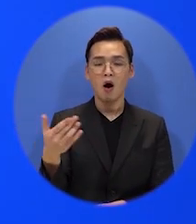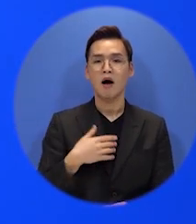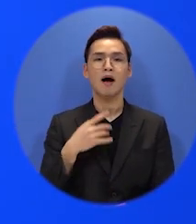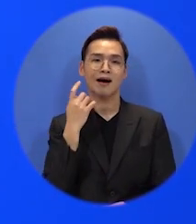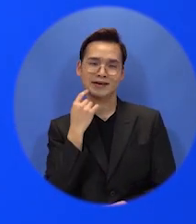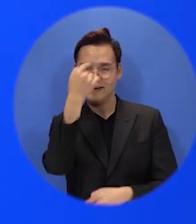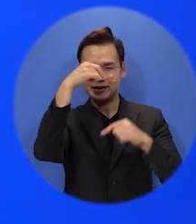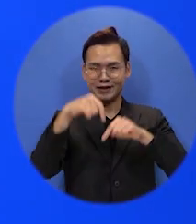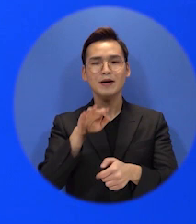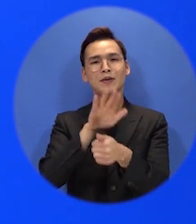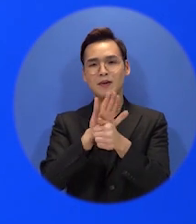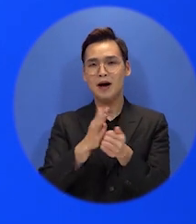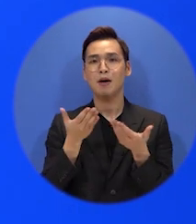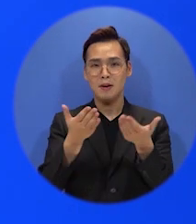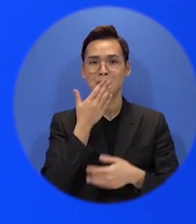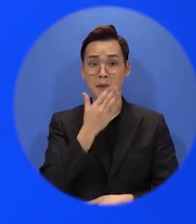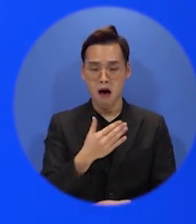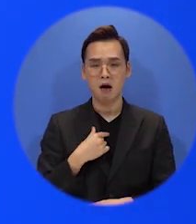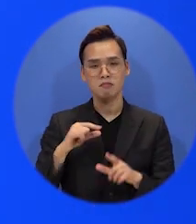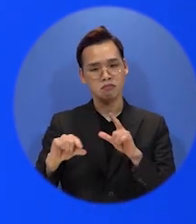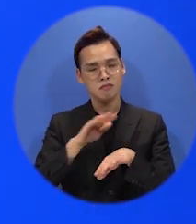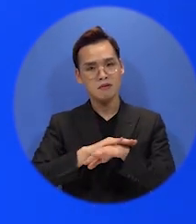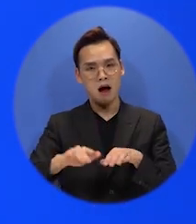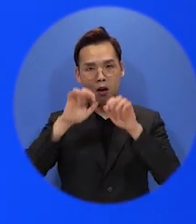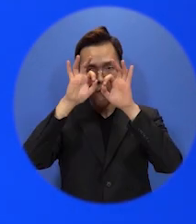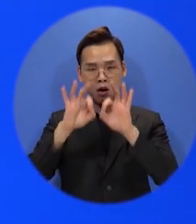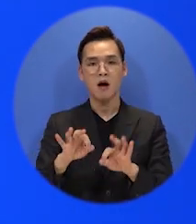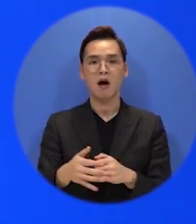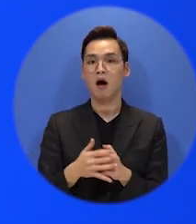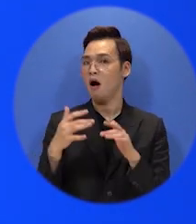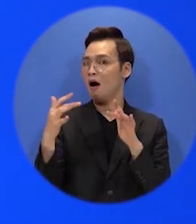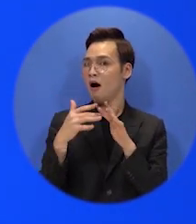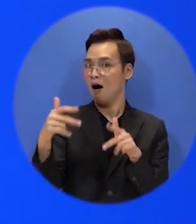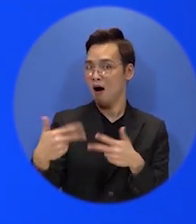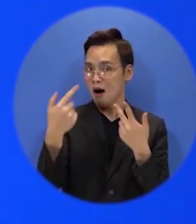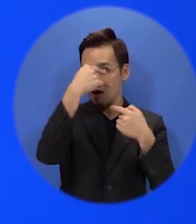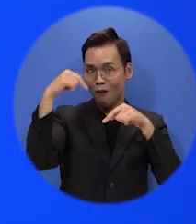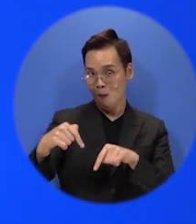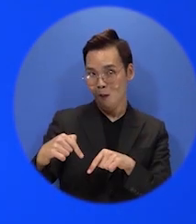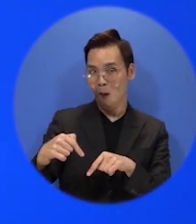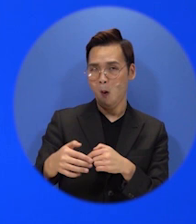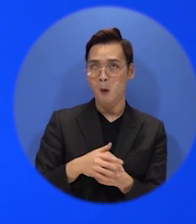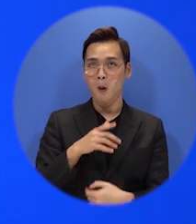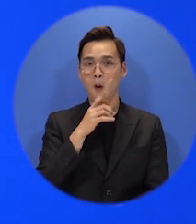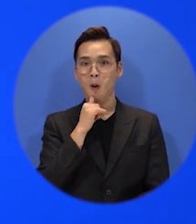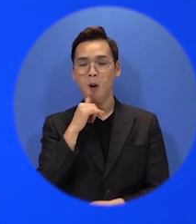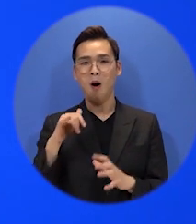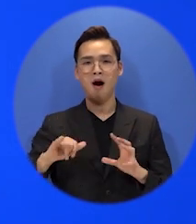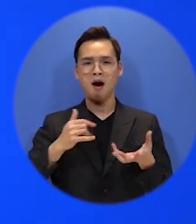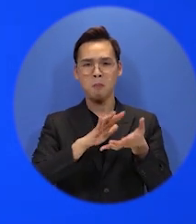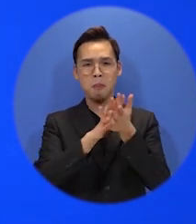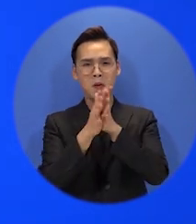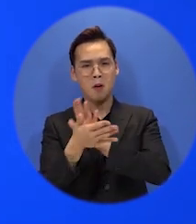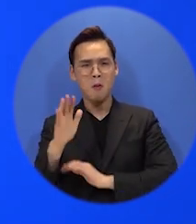여러분들의 모의 면접을 도와드릴 수가 있으니까 이런 부분 잘 체크하시기 바랍니다. 온라인 화상 면접이요? 예, 그렇습니다. 그런 게 있네요. 세상 좋아졌어요,